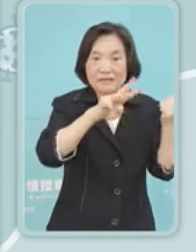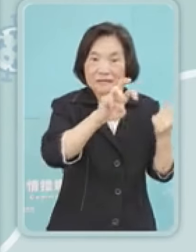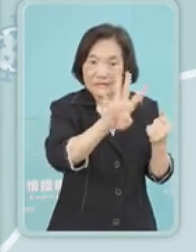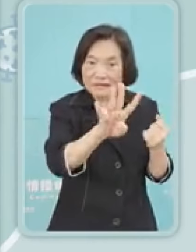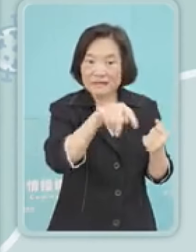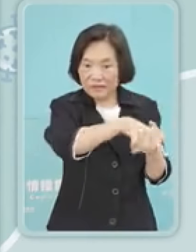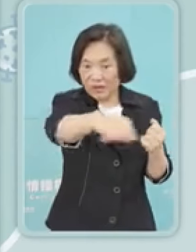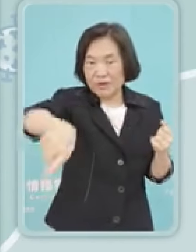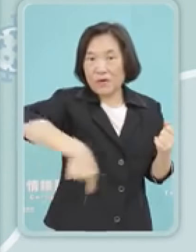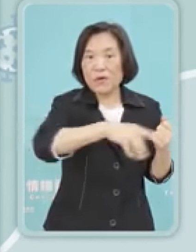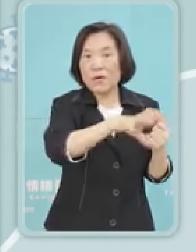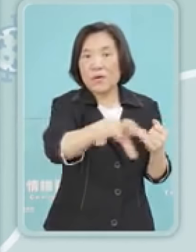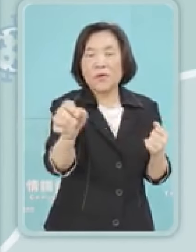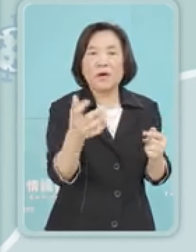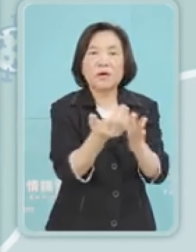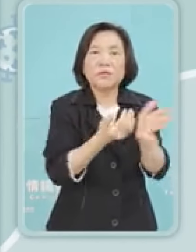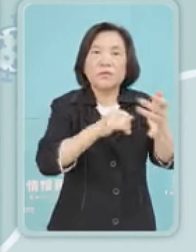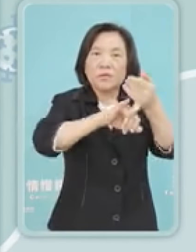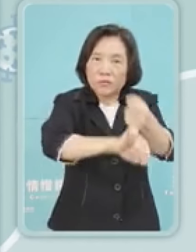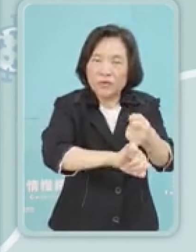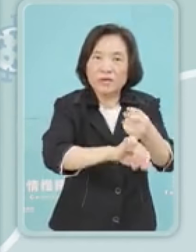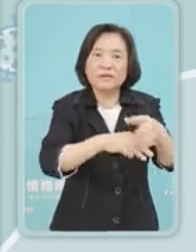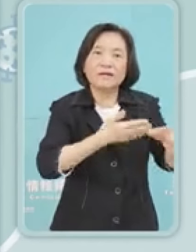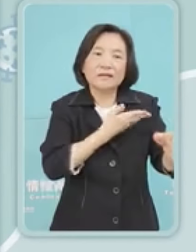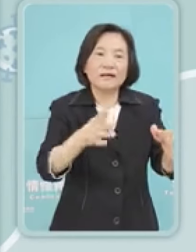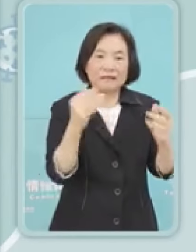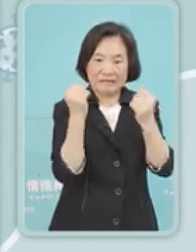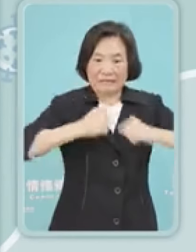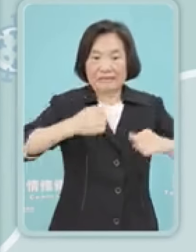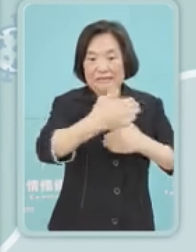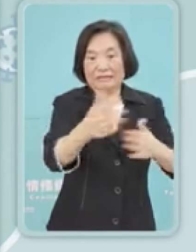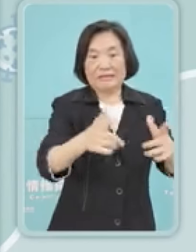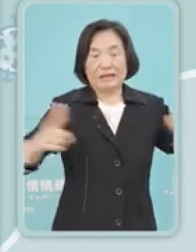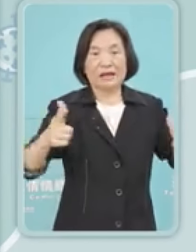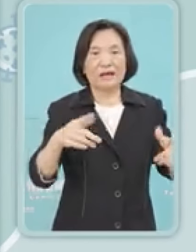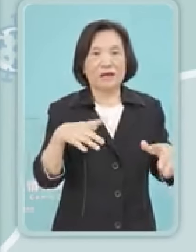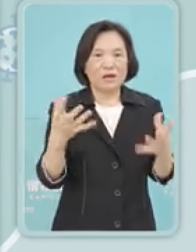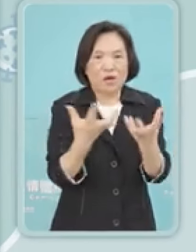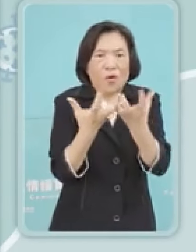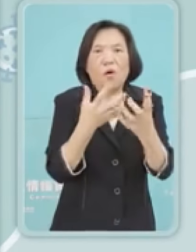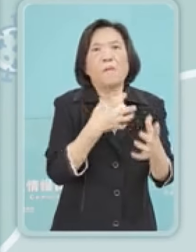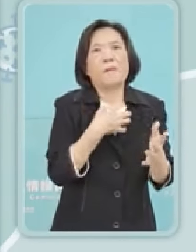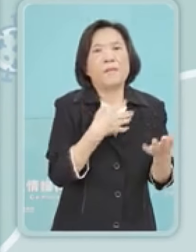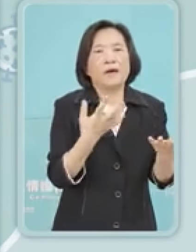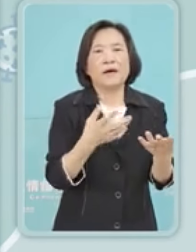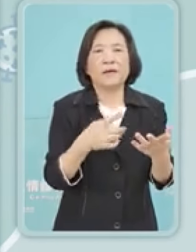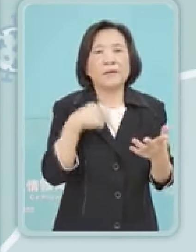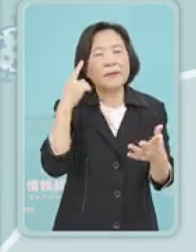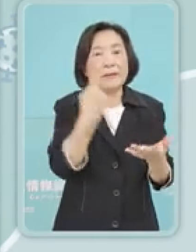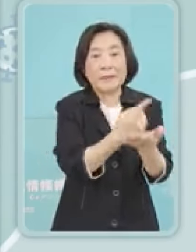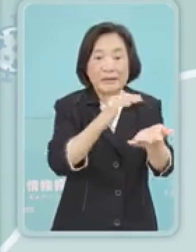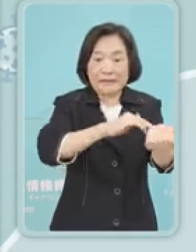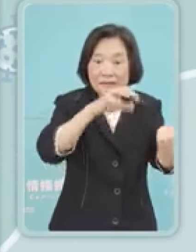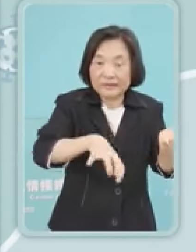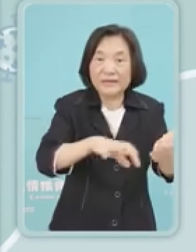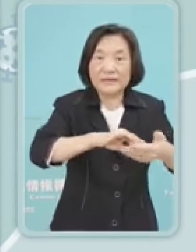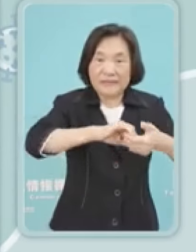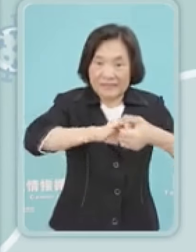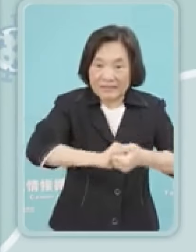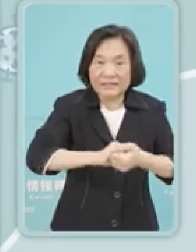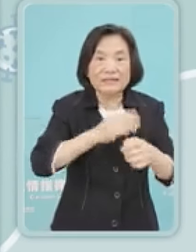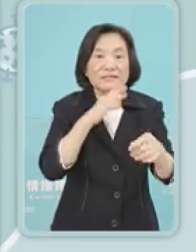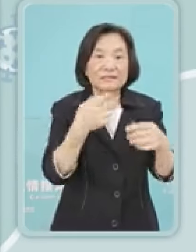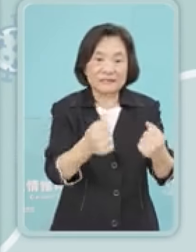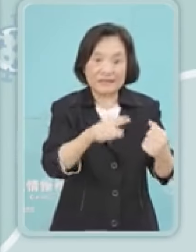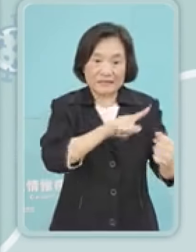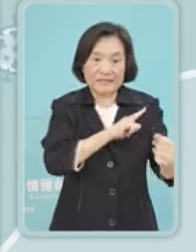们当时说这预约哈要有足够的空间，你知道哈，因为还是要避免群聚感染，所以不见得每一家医院都是在他们自